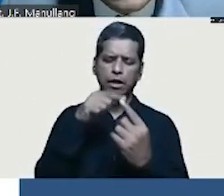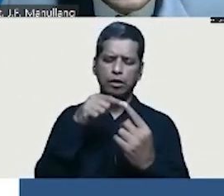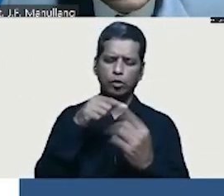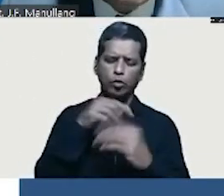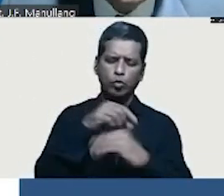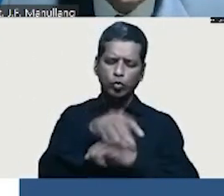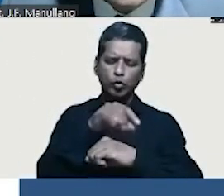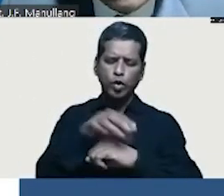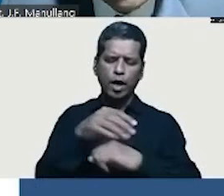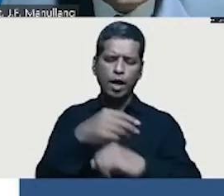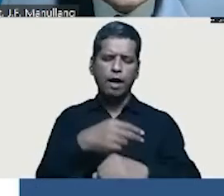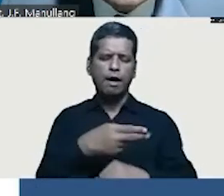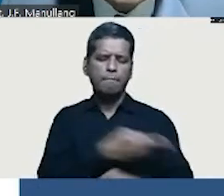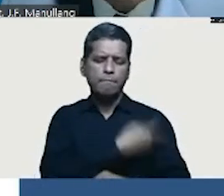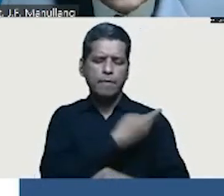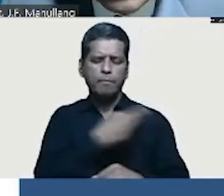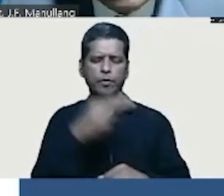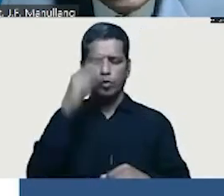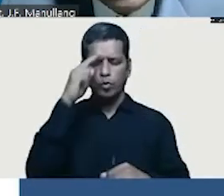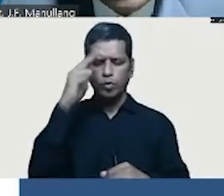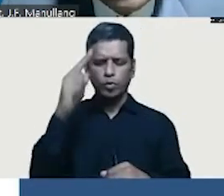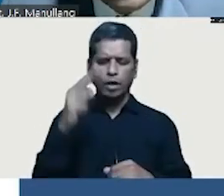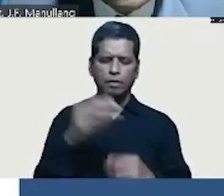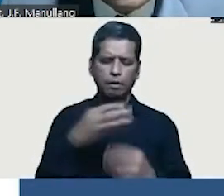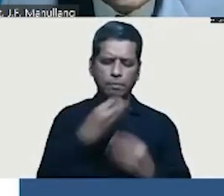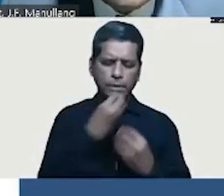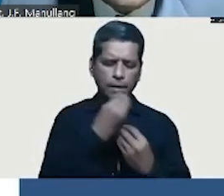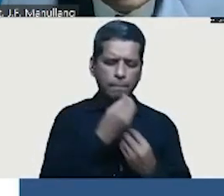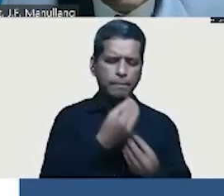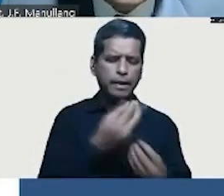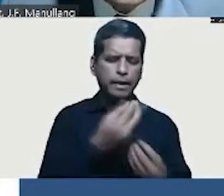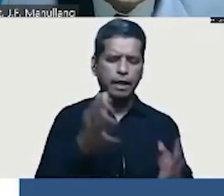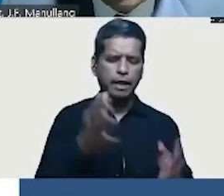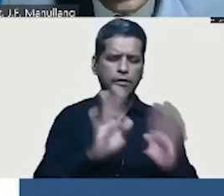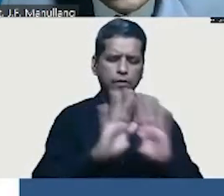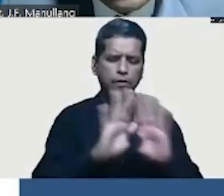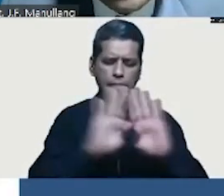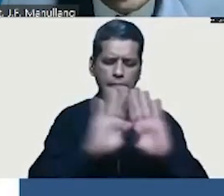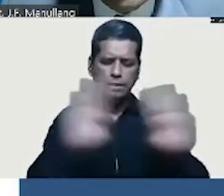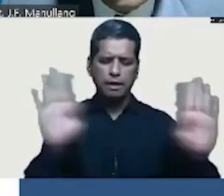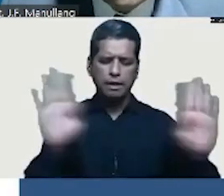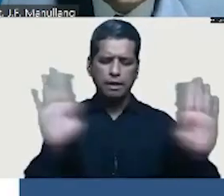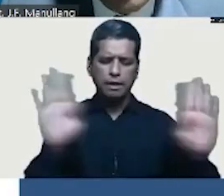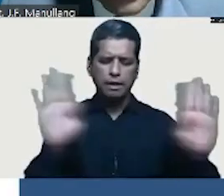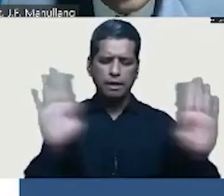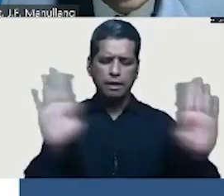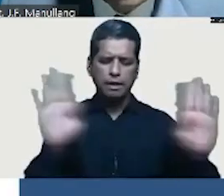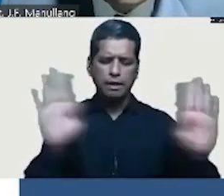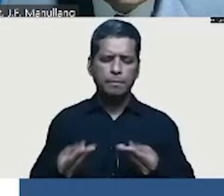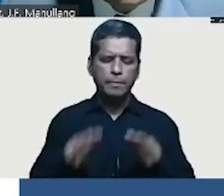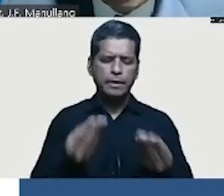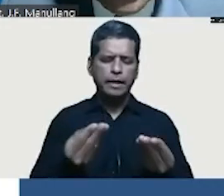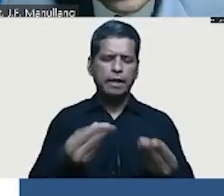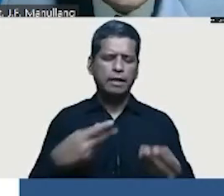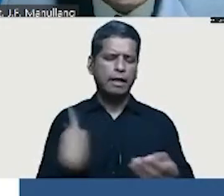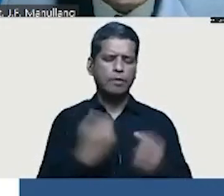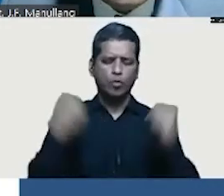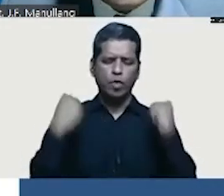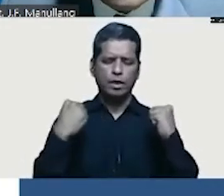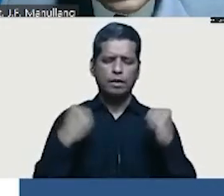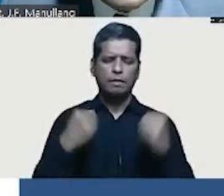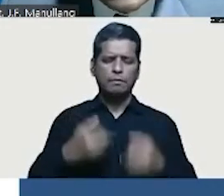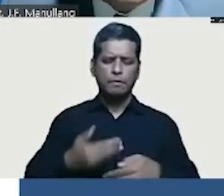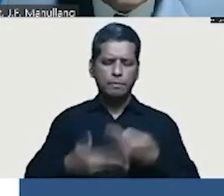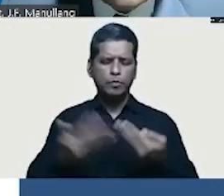yang menuntun kami kepada training besar yang memberikan kekuatan penghiburan tuntunan